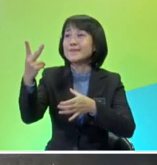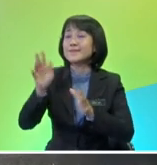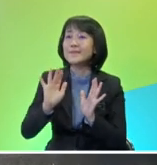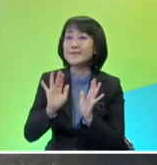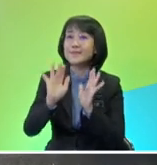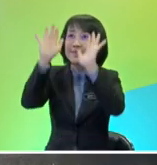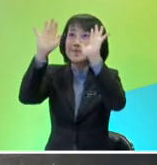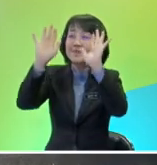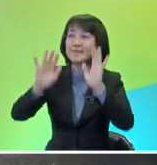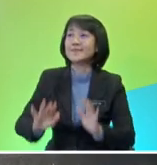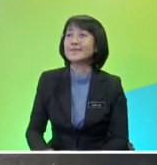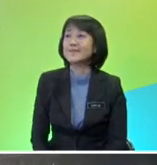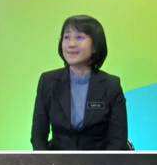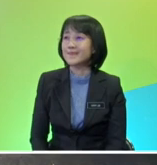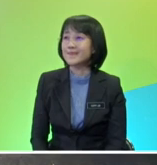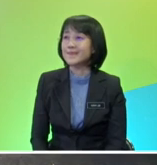atas dan keluarlah.